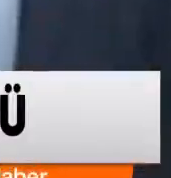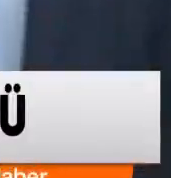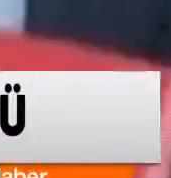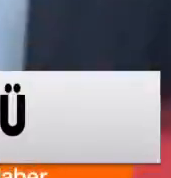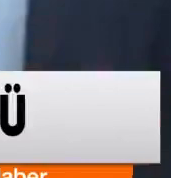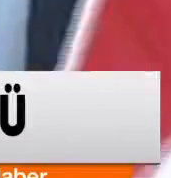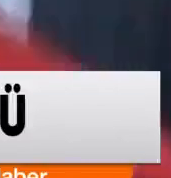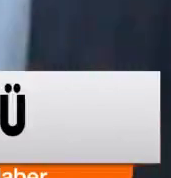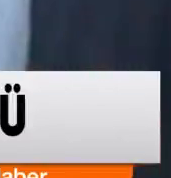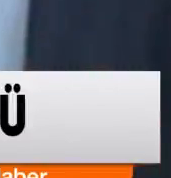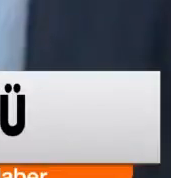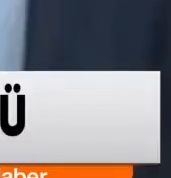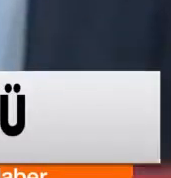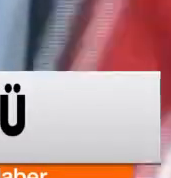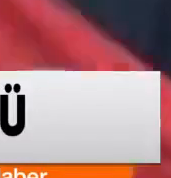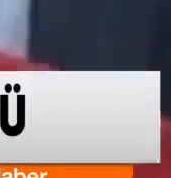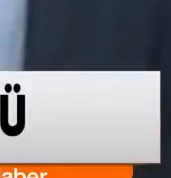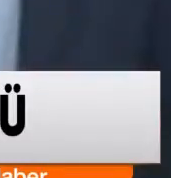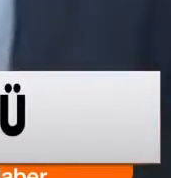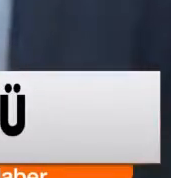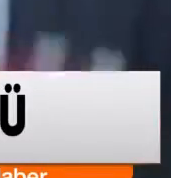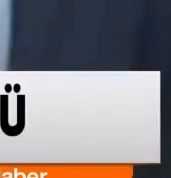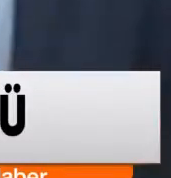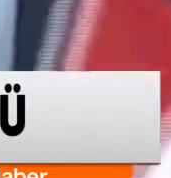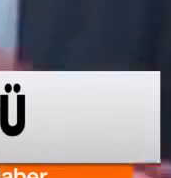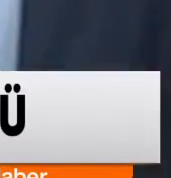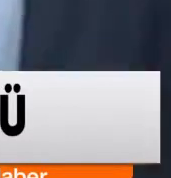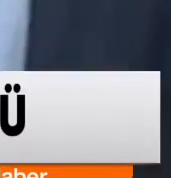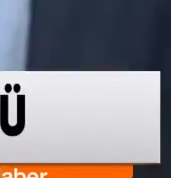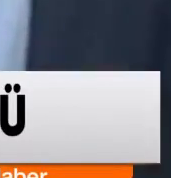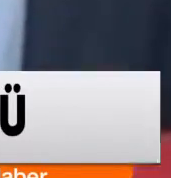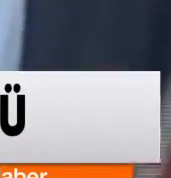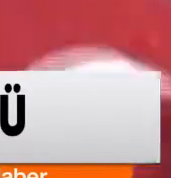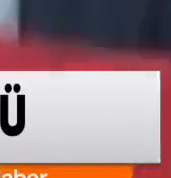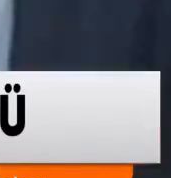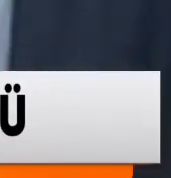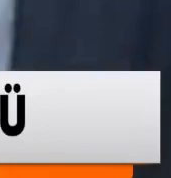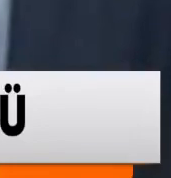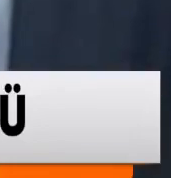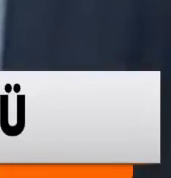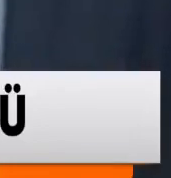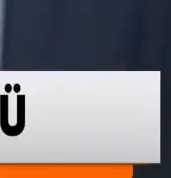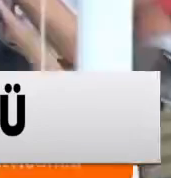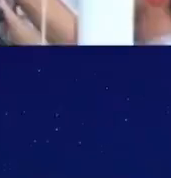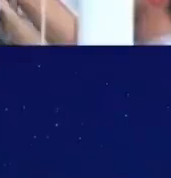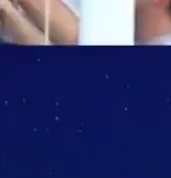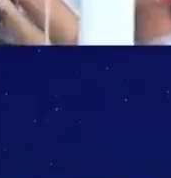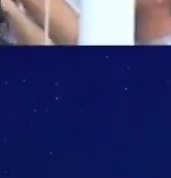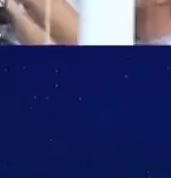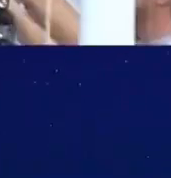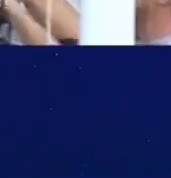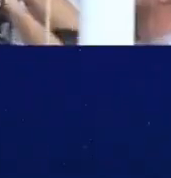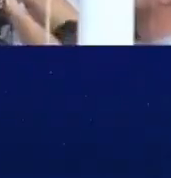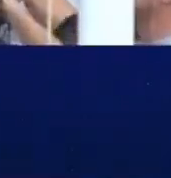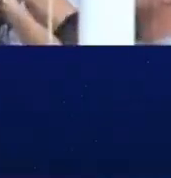Şu anda bu milletin kendi iradesiyle iş başına getirdiği hükümet